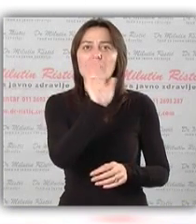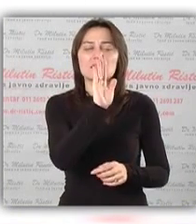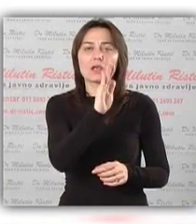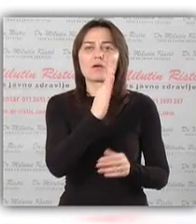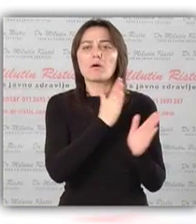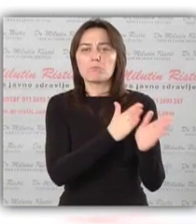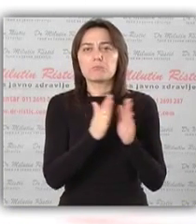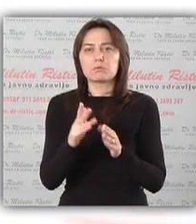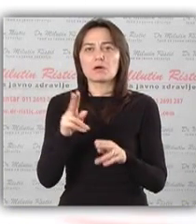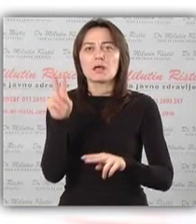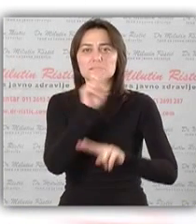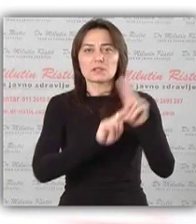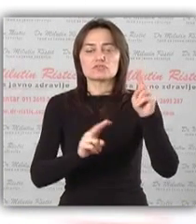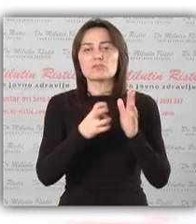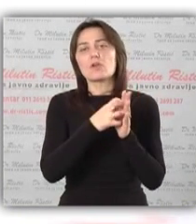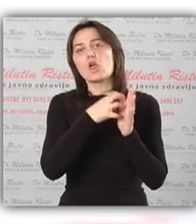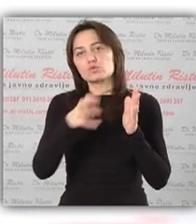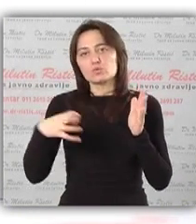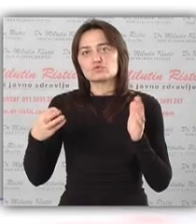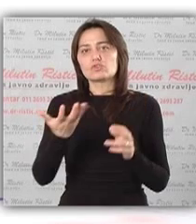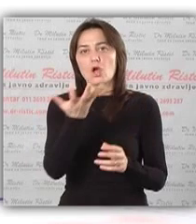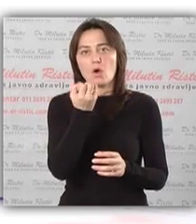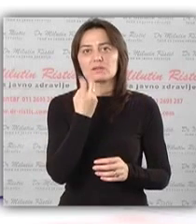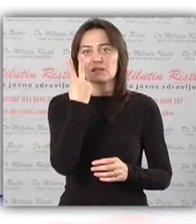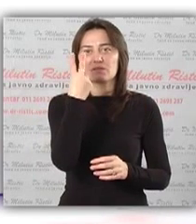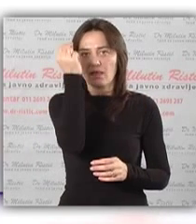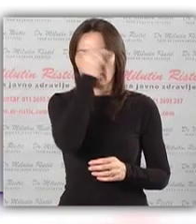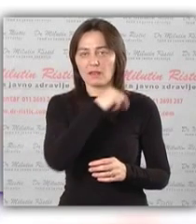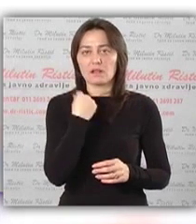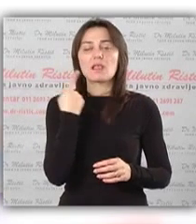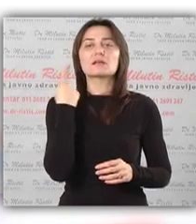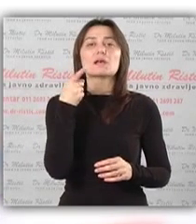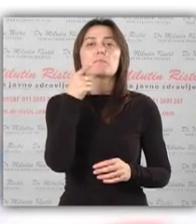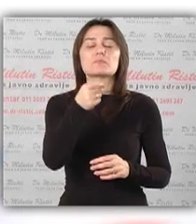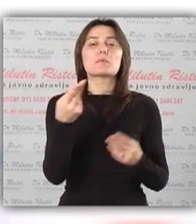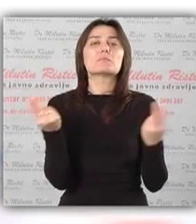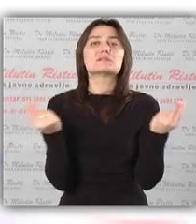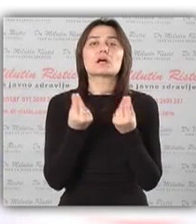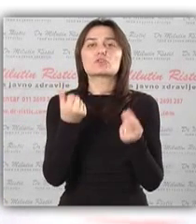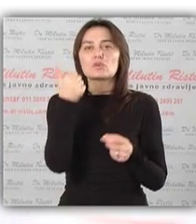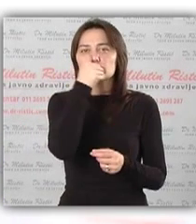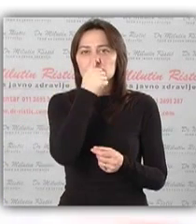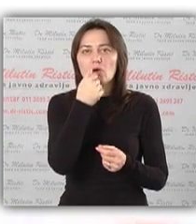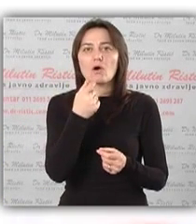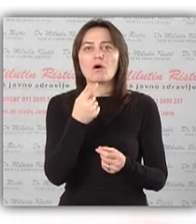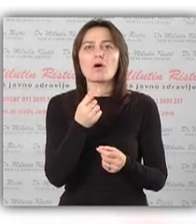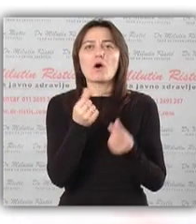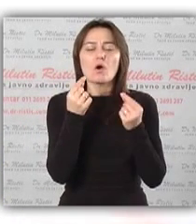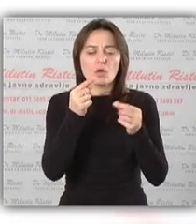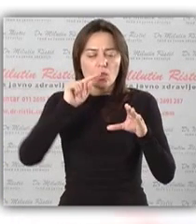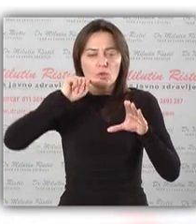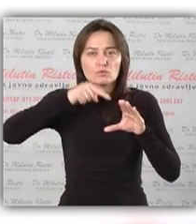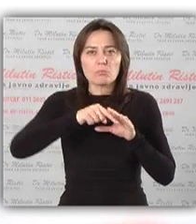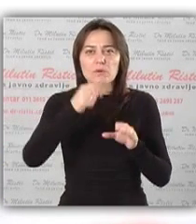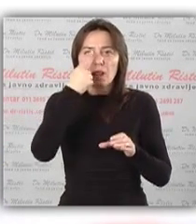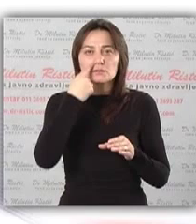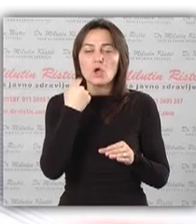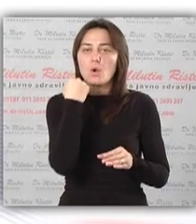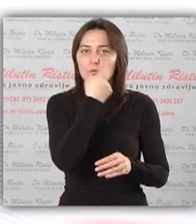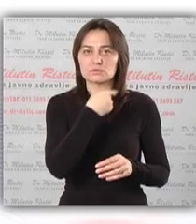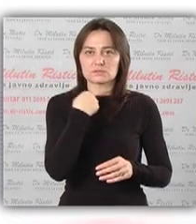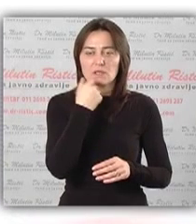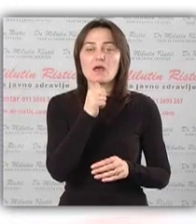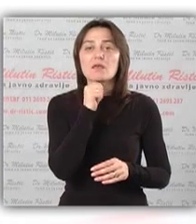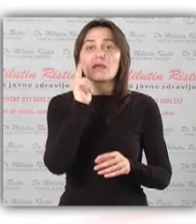cm. Njihov proces izlečenja traje duže od 2 nedelje, samim tim zato što zahvataju dublje